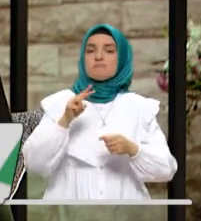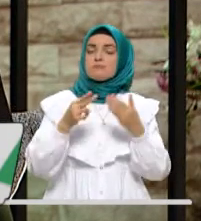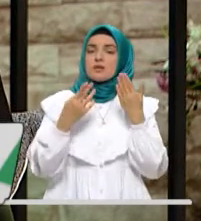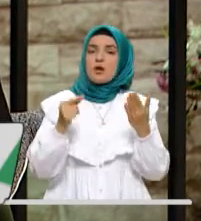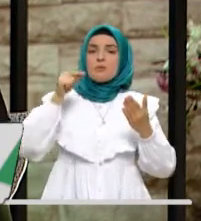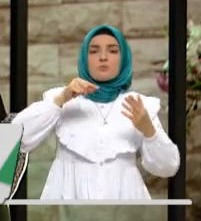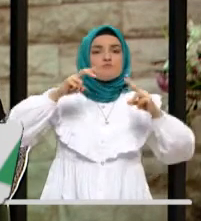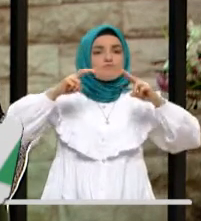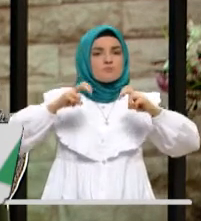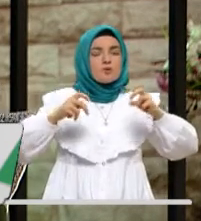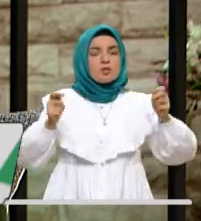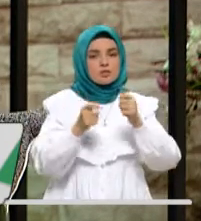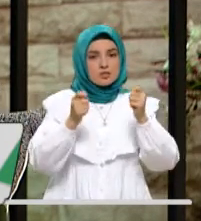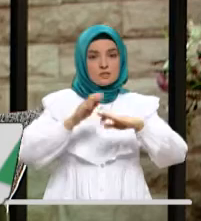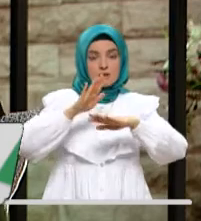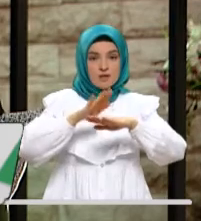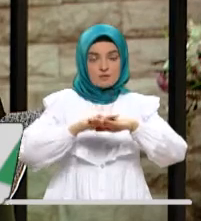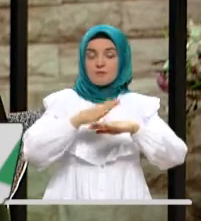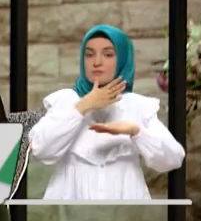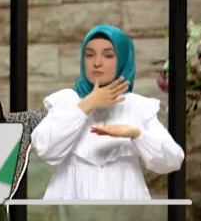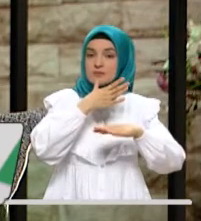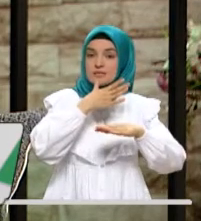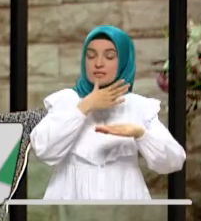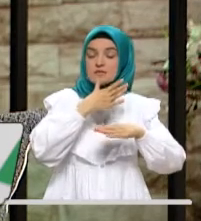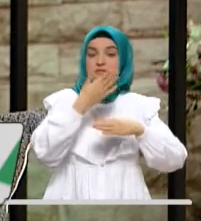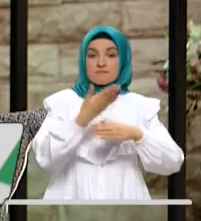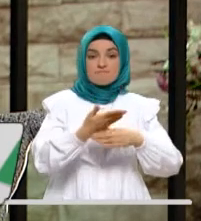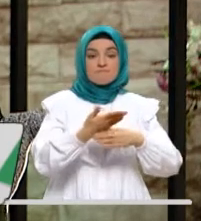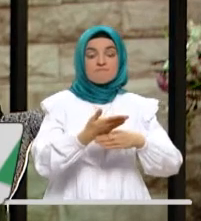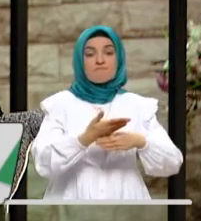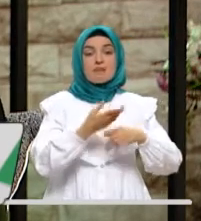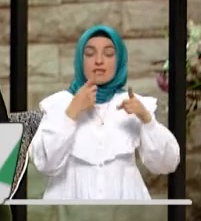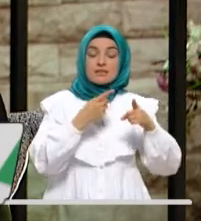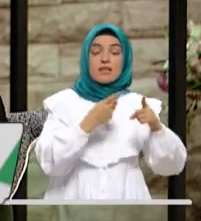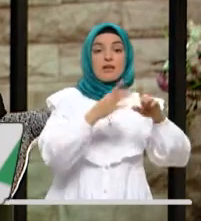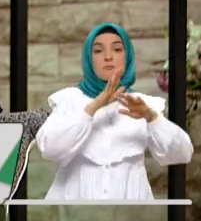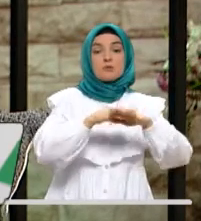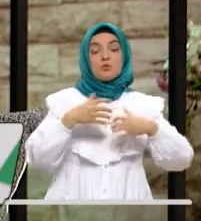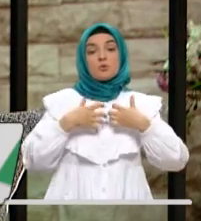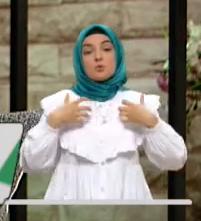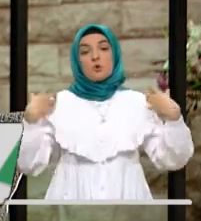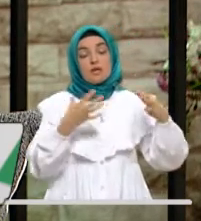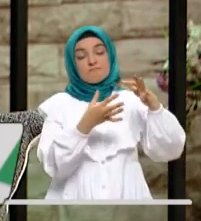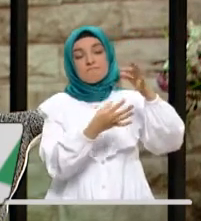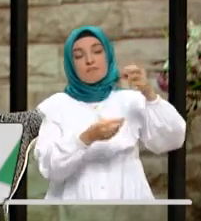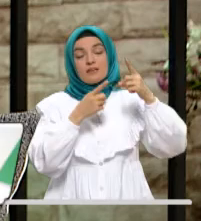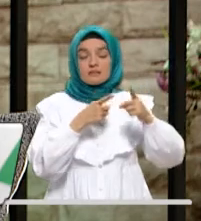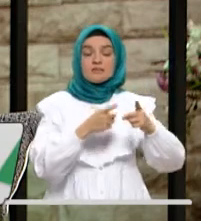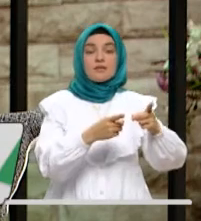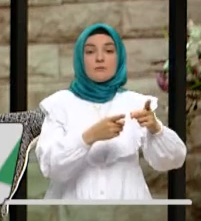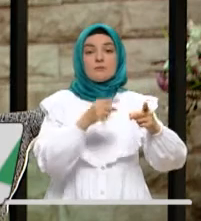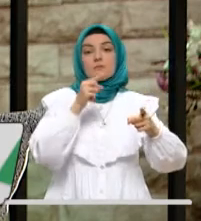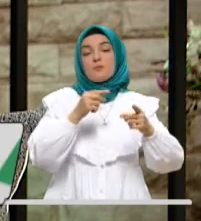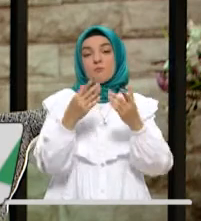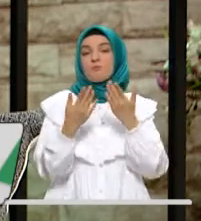bu konuda çalışma yapan bildiğiniz firmaları takip edebilirsiniz ya da belli güvendiğiniz sertifikaları takip edebilirsiniz. Ancak